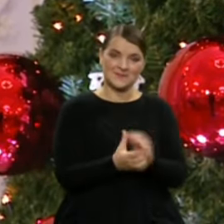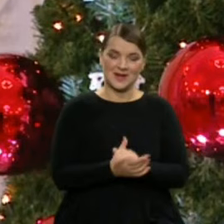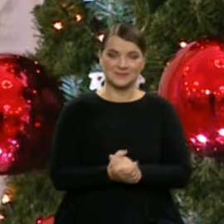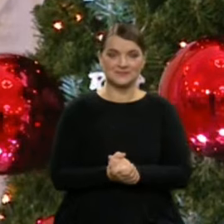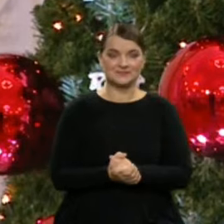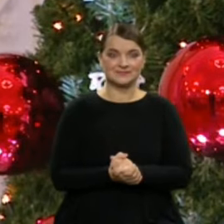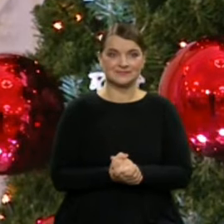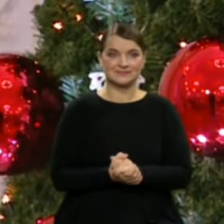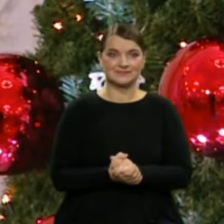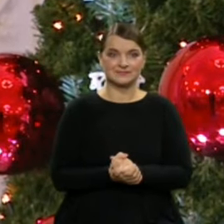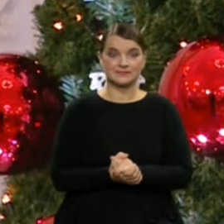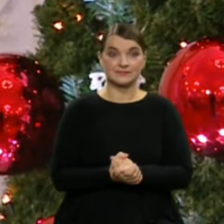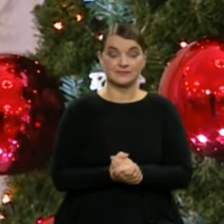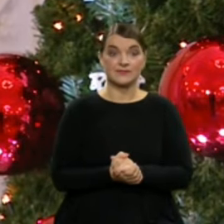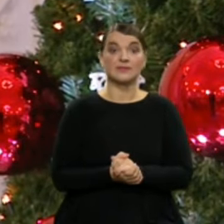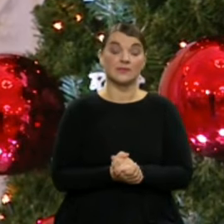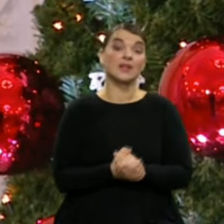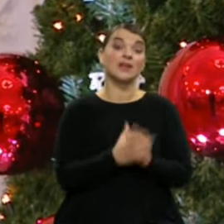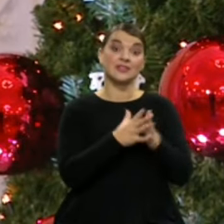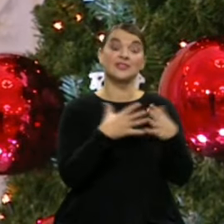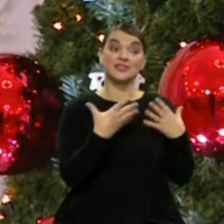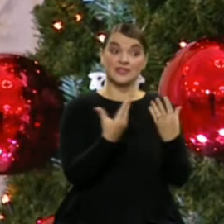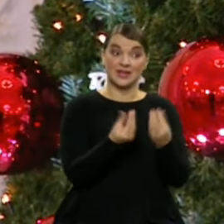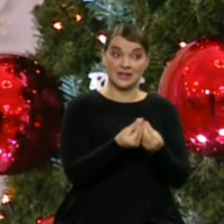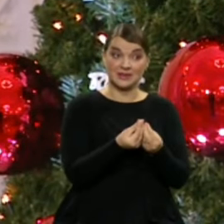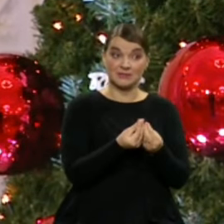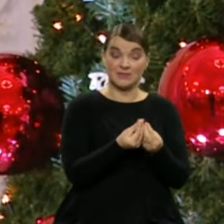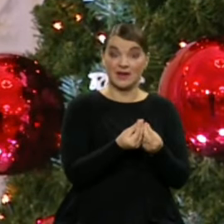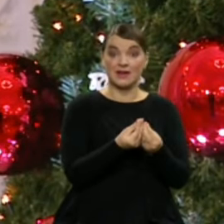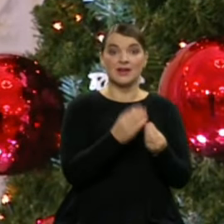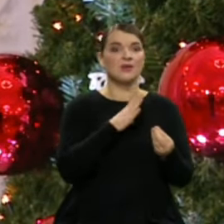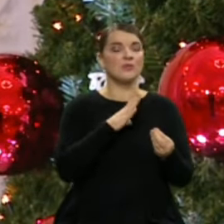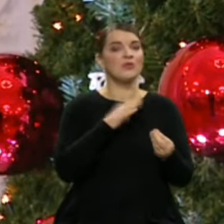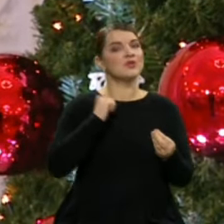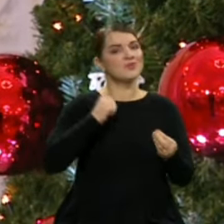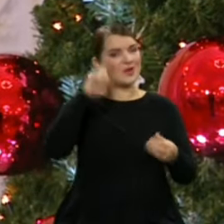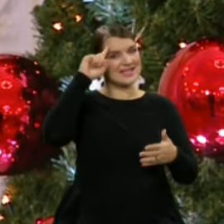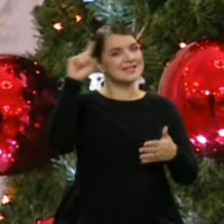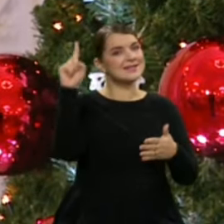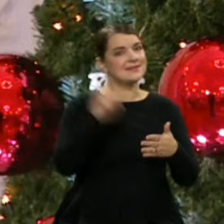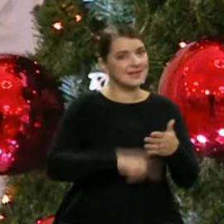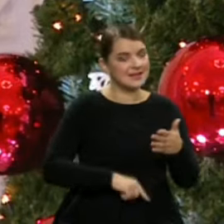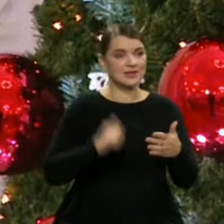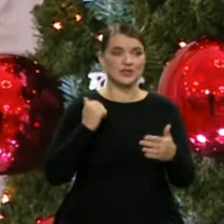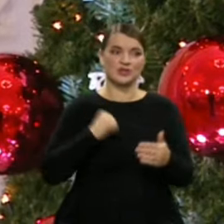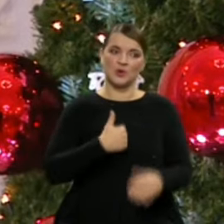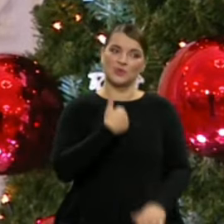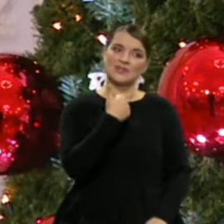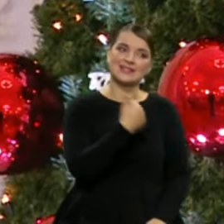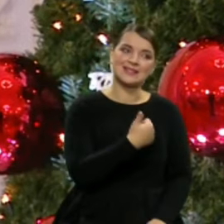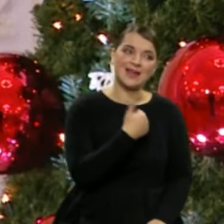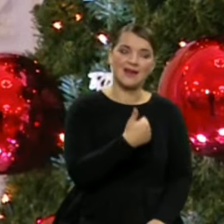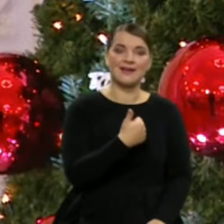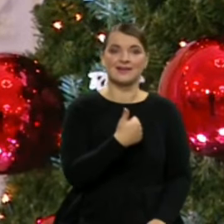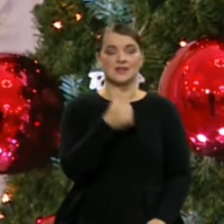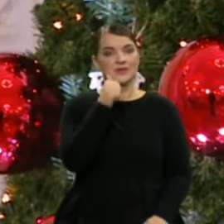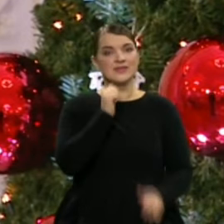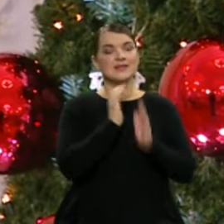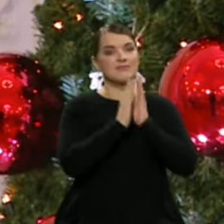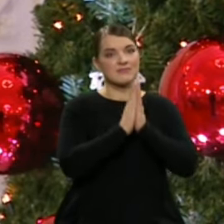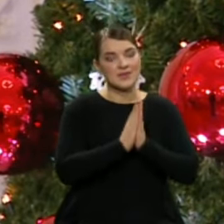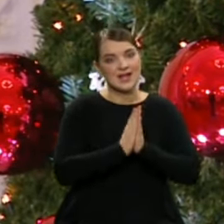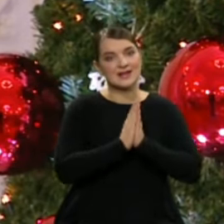Tuo metu mūsų šeima išaugo. Jie augo tikinčiais gerai žmonėmis, kurie kiekvieną dieną stiprino savo